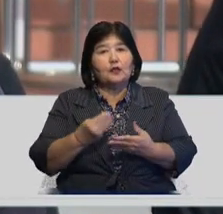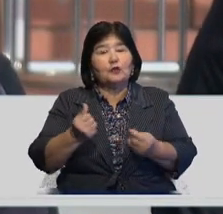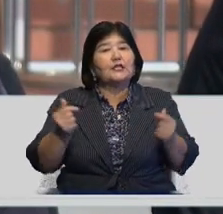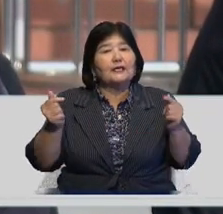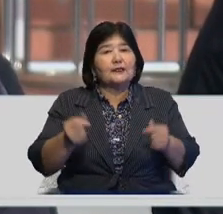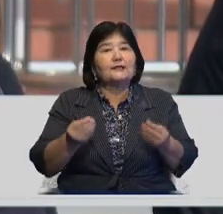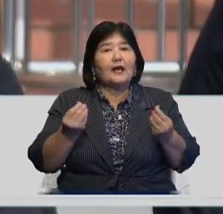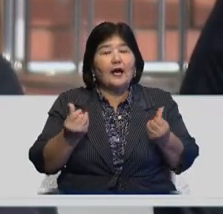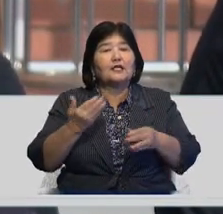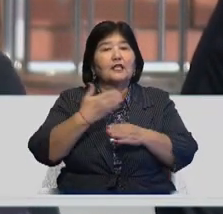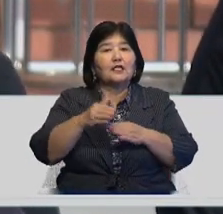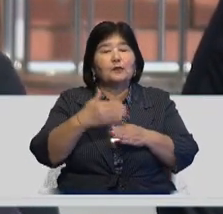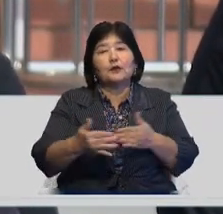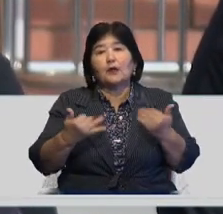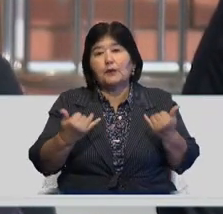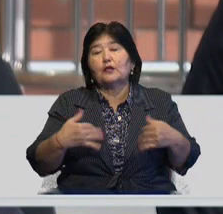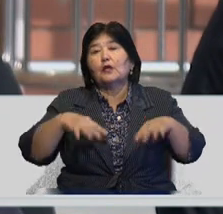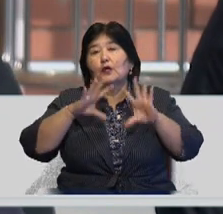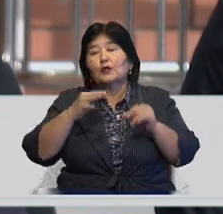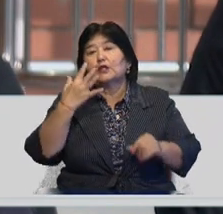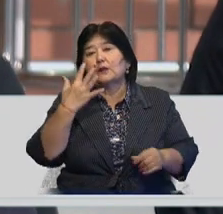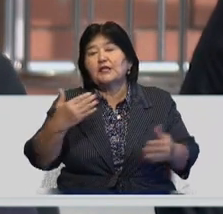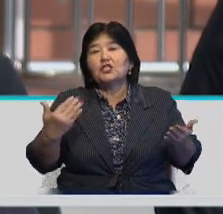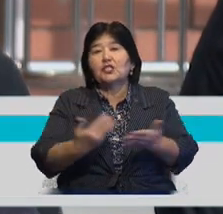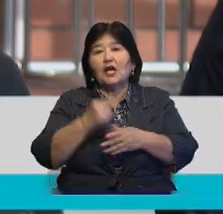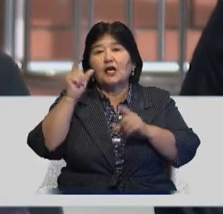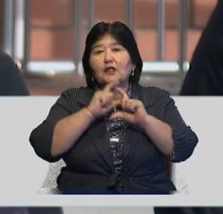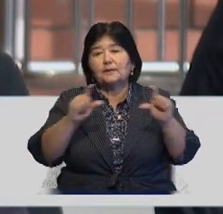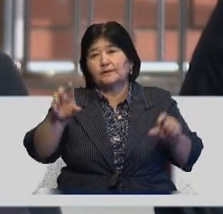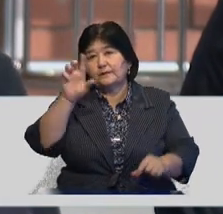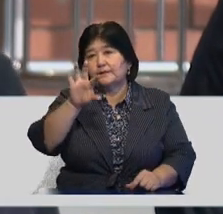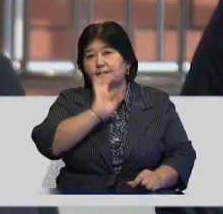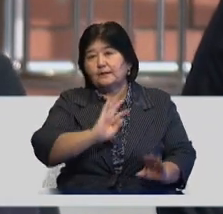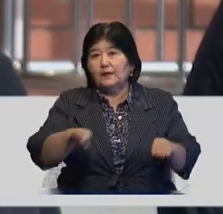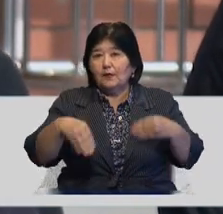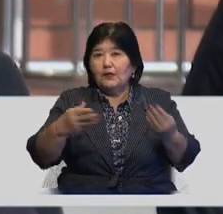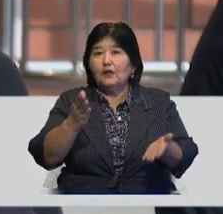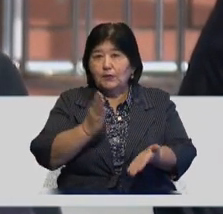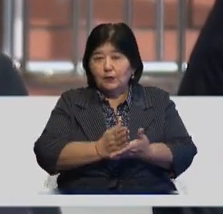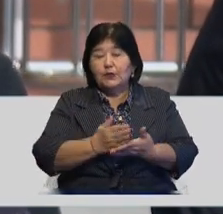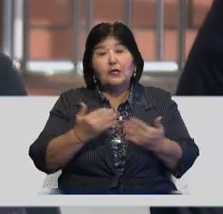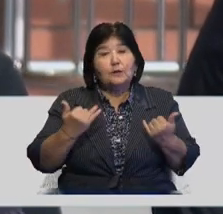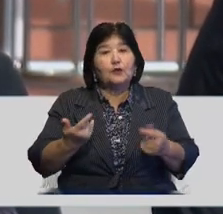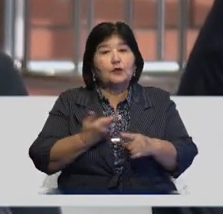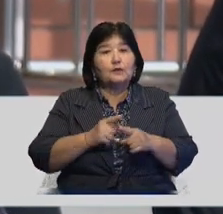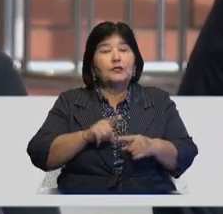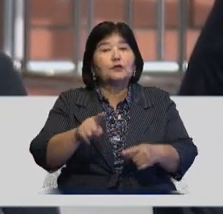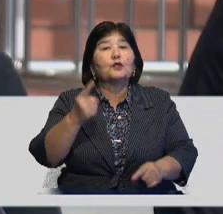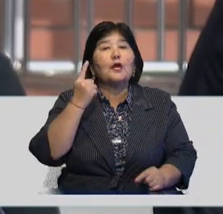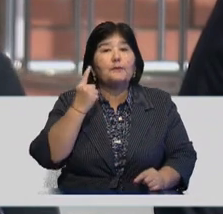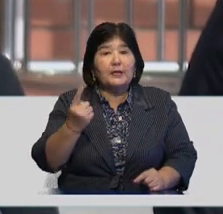тиісті қаражаттар бөлініп, биылдың өзінде 5 жаңа мектеп ел игілігіне пайдалануға берілуде. Бүгін міне соның